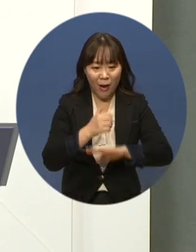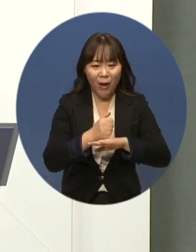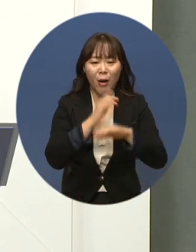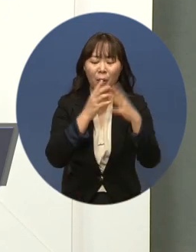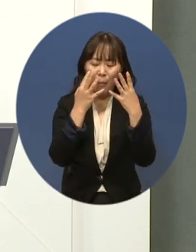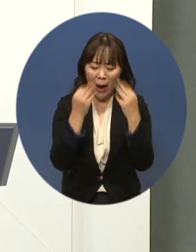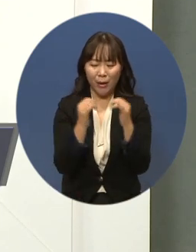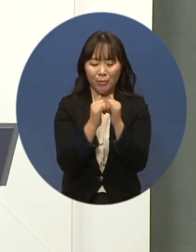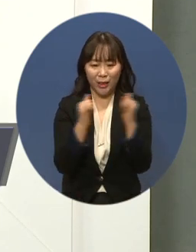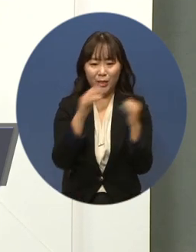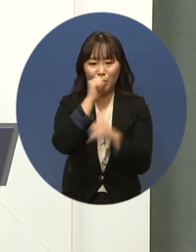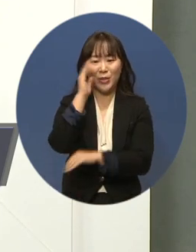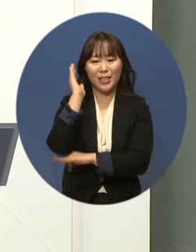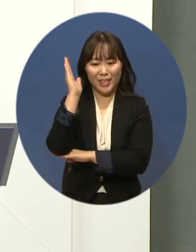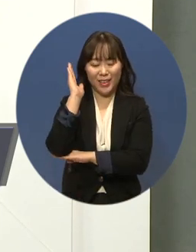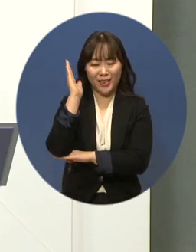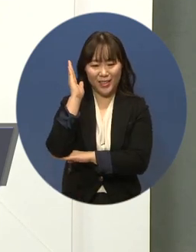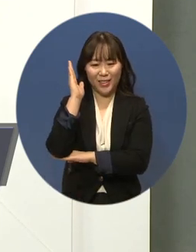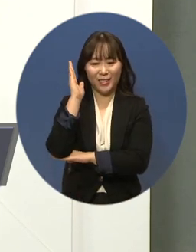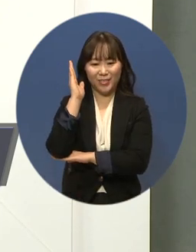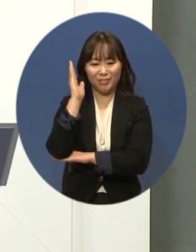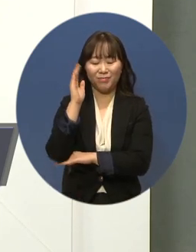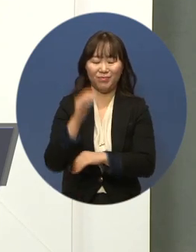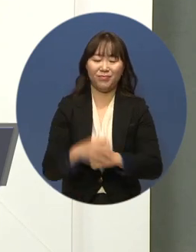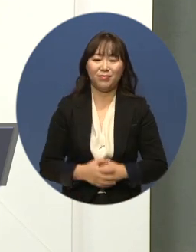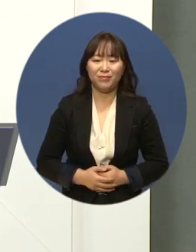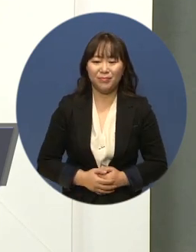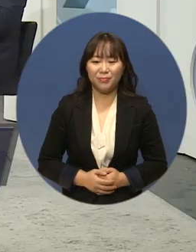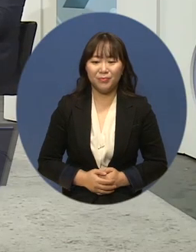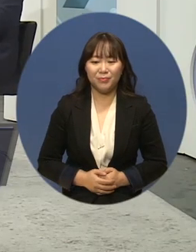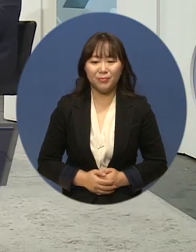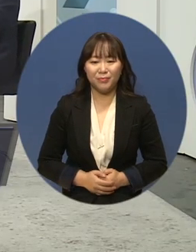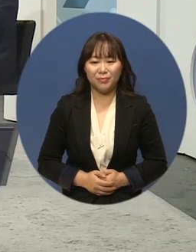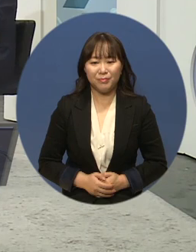많은 분들에게 덕담 한 말씀으로 끝맺죠.